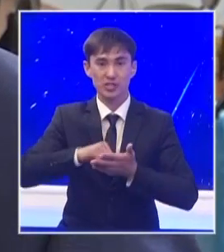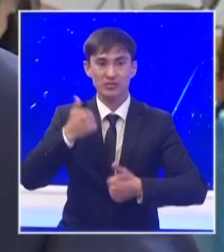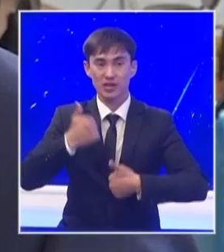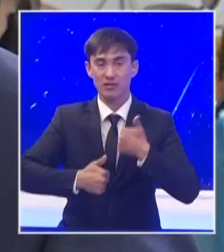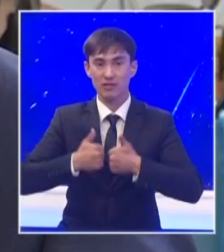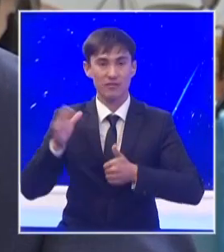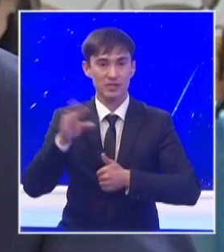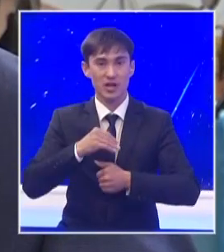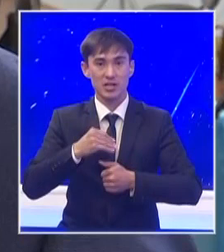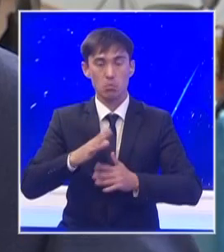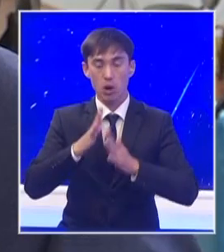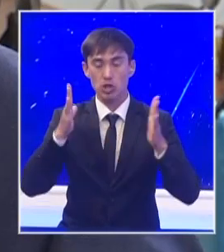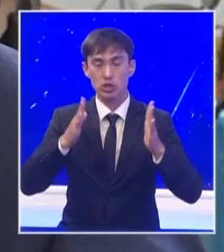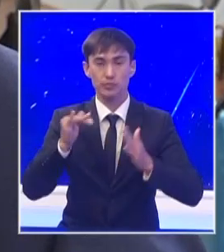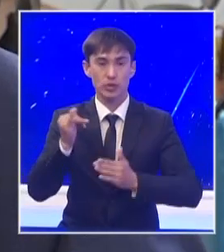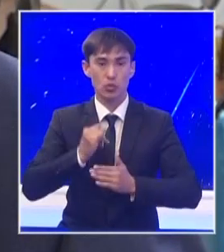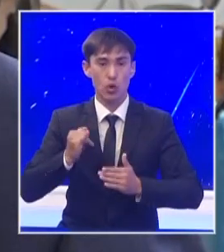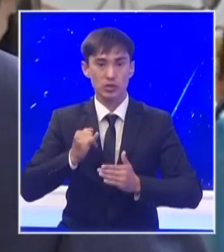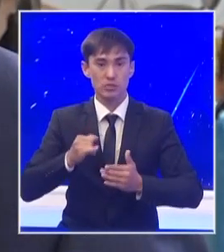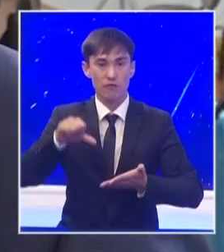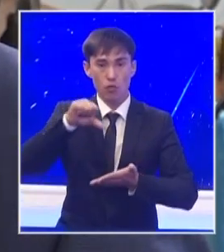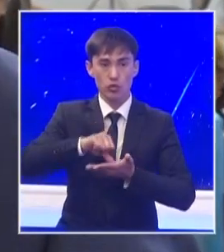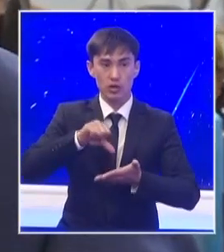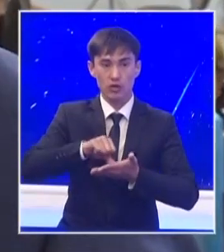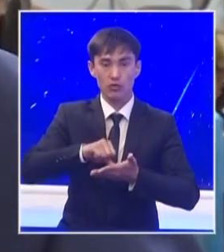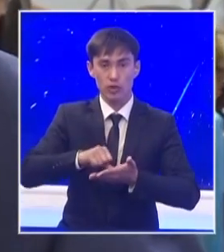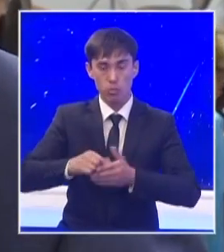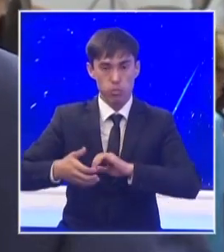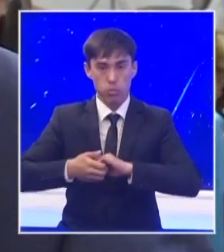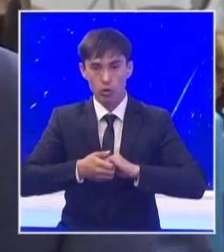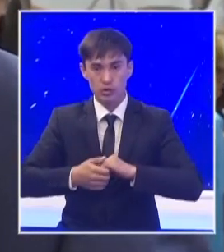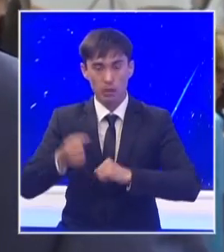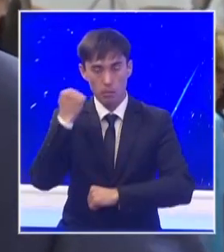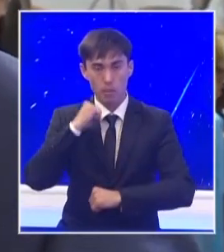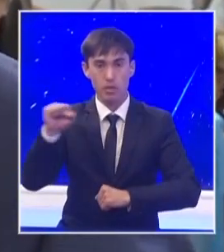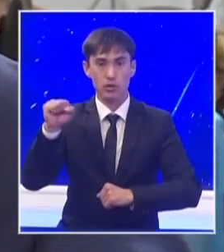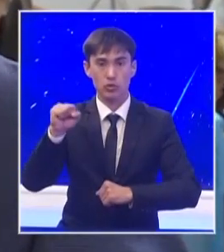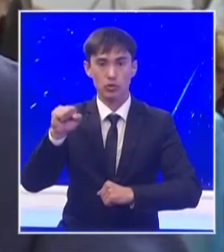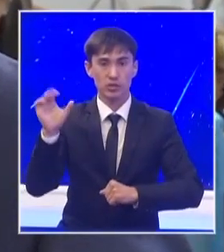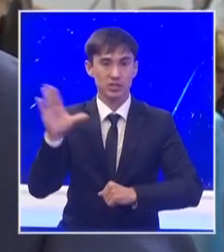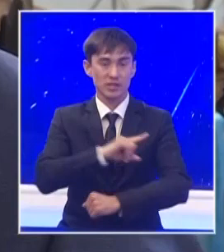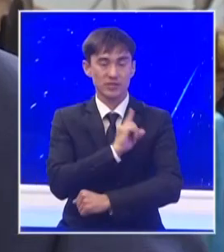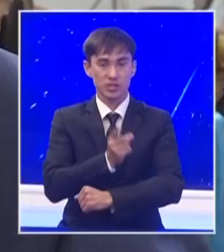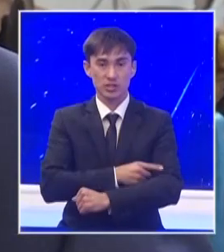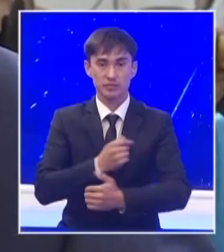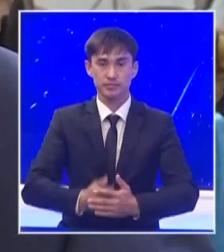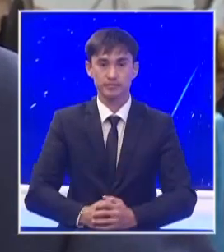соревнования. Все они с большим энтузиазмом выходят на ковер и борются за победу изо всех